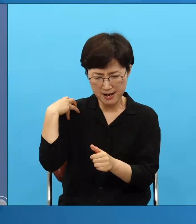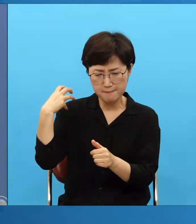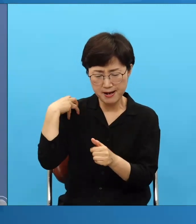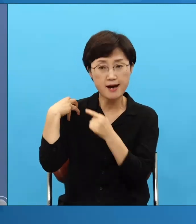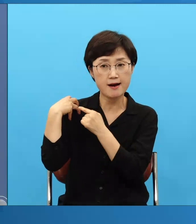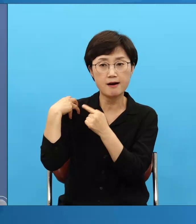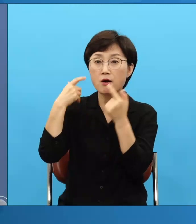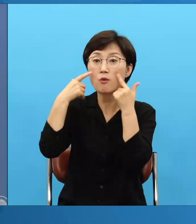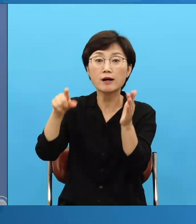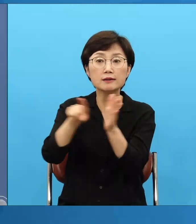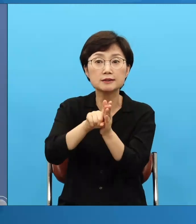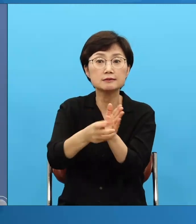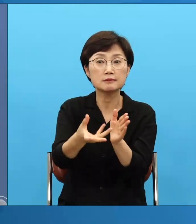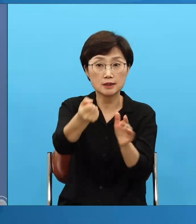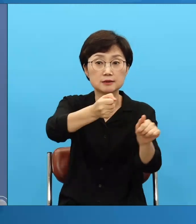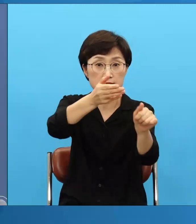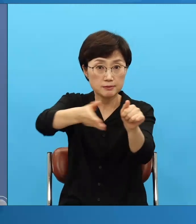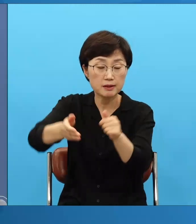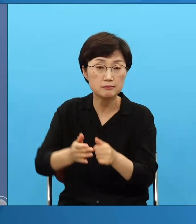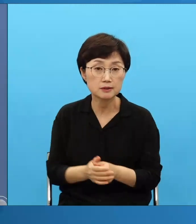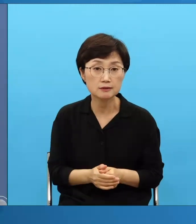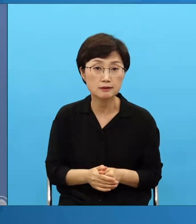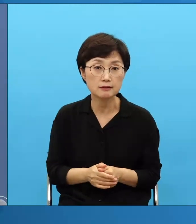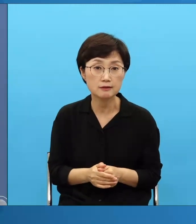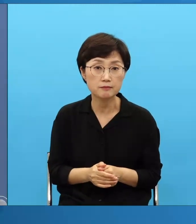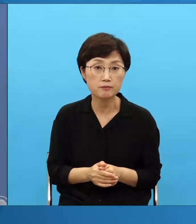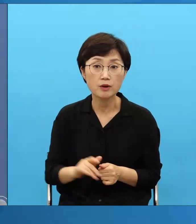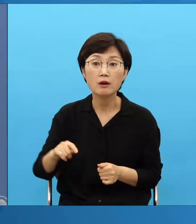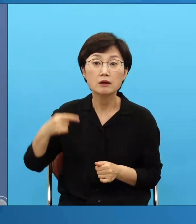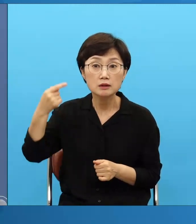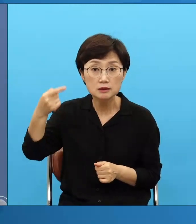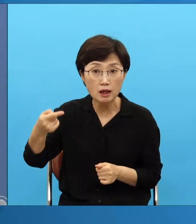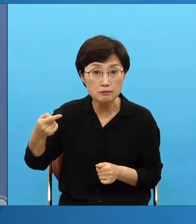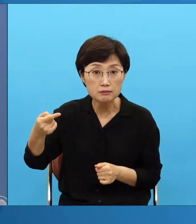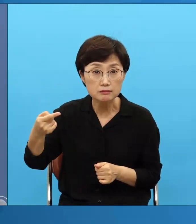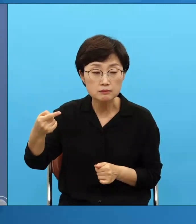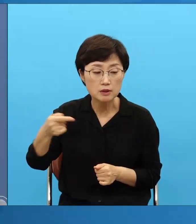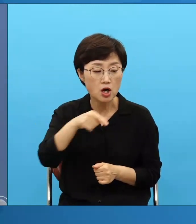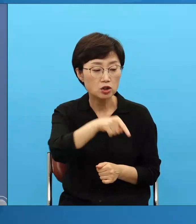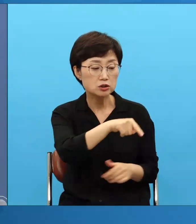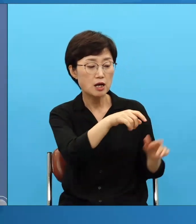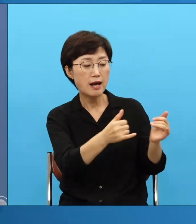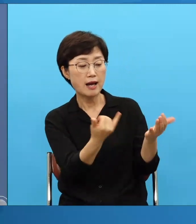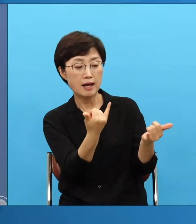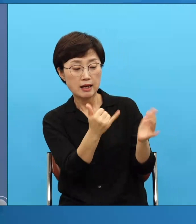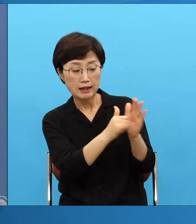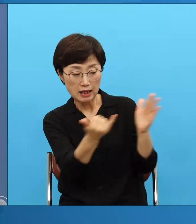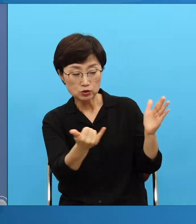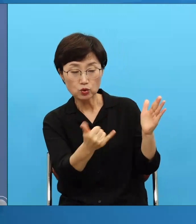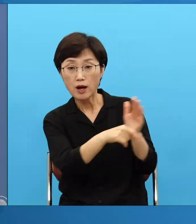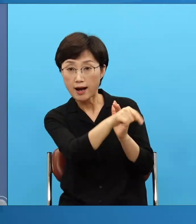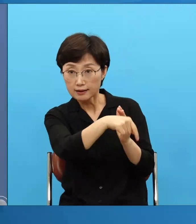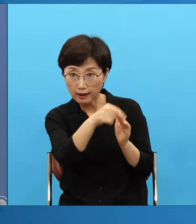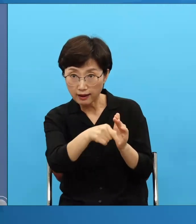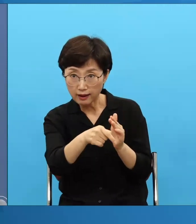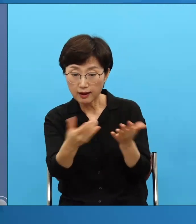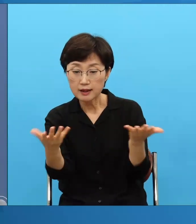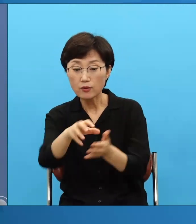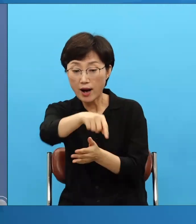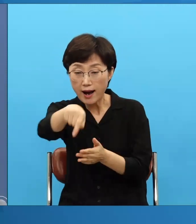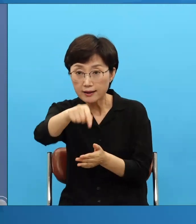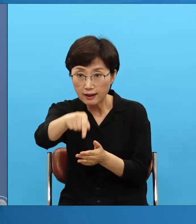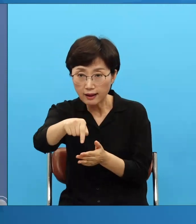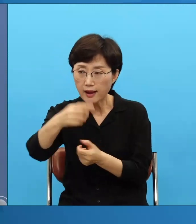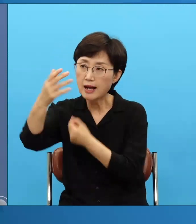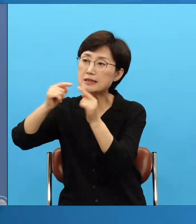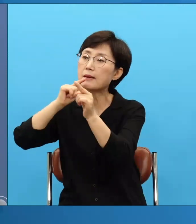그다음에 evidence. 뭡니까? And then what else? 거기에 하나님의 말씀이 성취되는 증거가 있단 You 말이에요. need to have the evidences to see the fulfillment of God's word in these